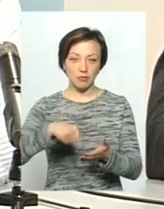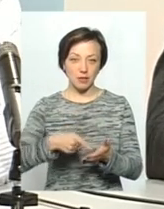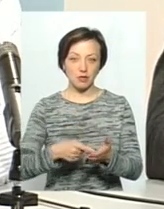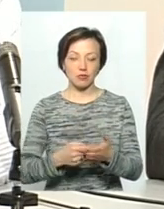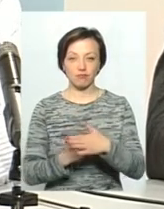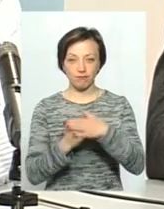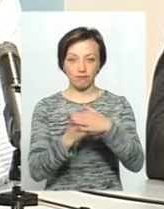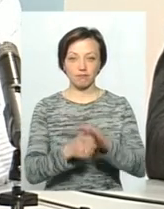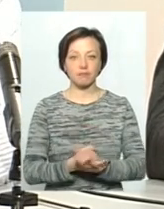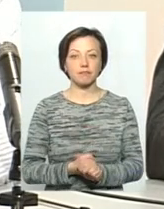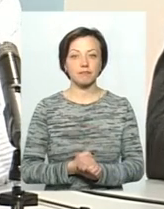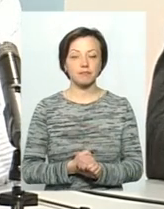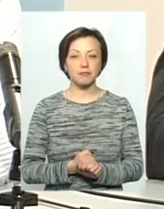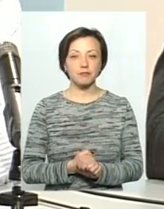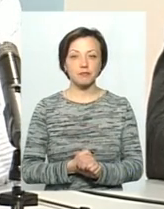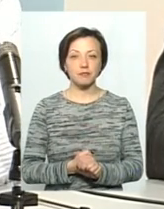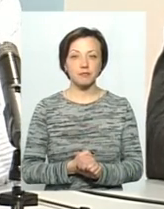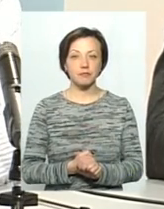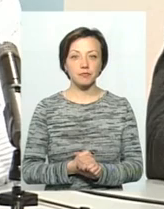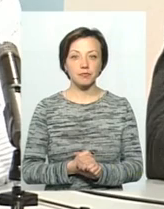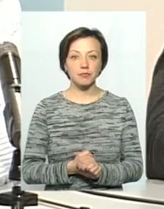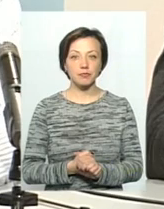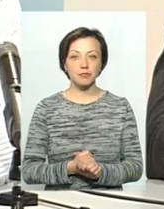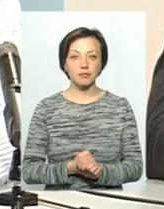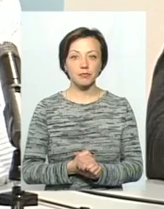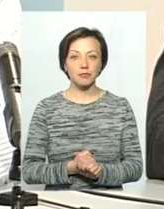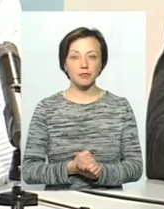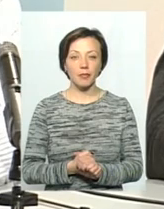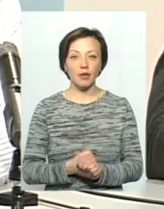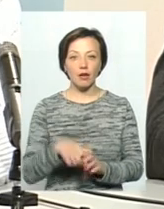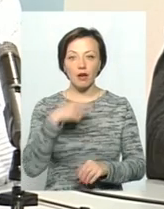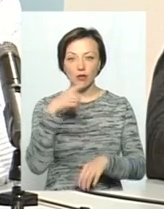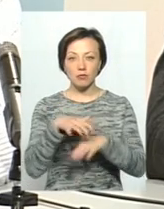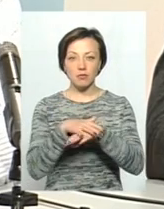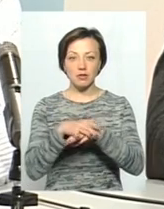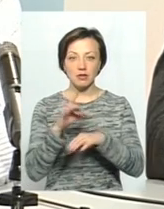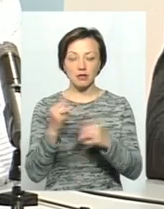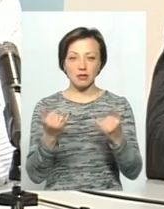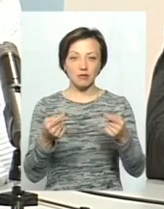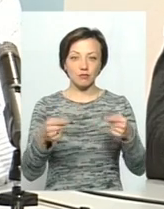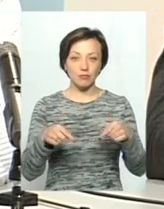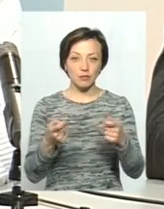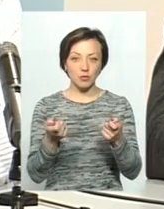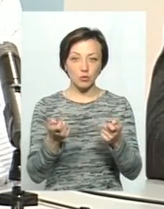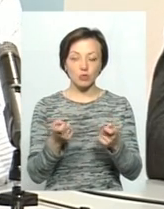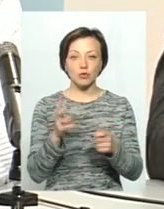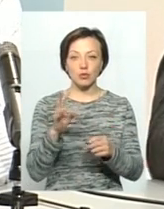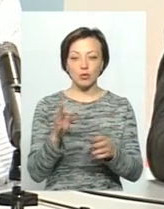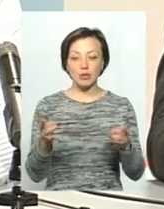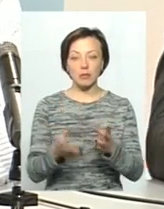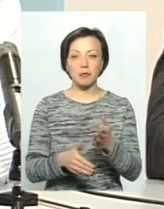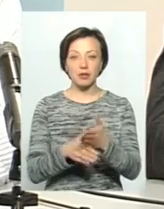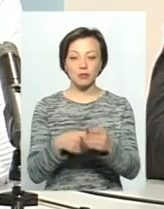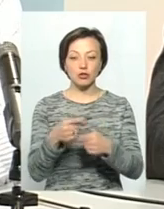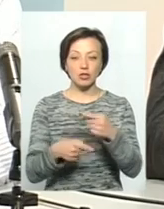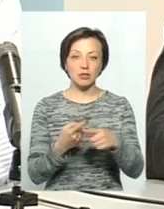Його, він, як кажуть, помирає, тому що я з базаром не зв'язаний, але його бажано всячески підтримувати, тому що через